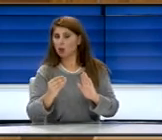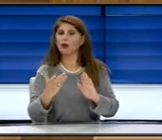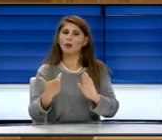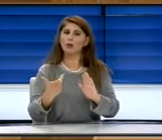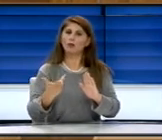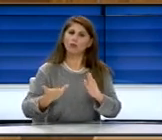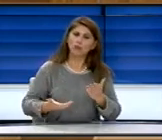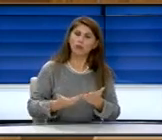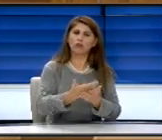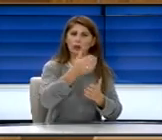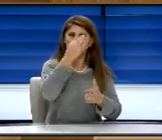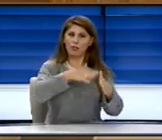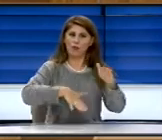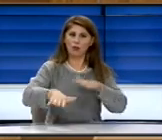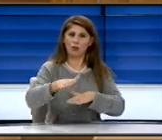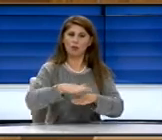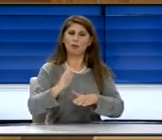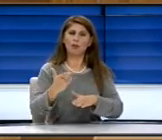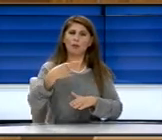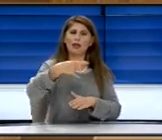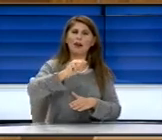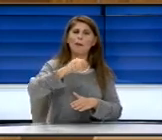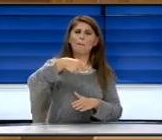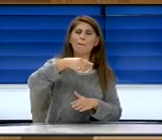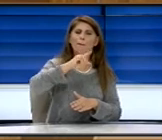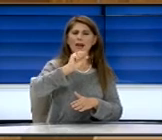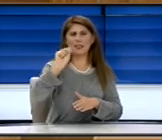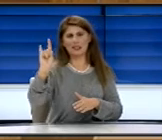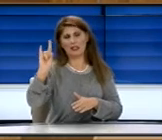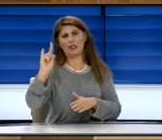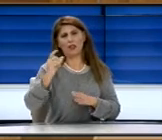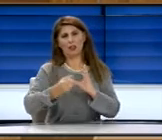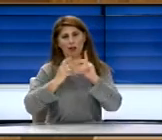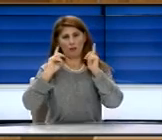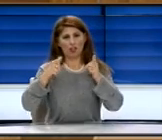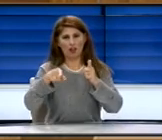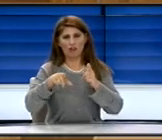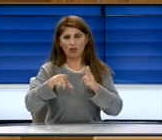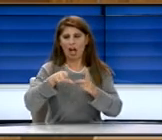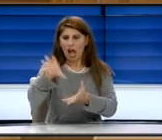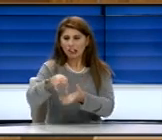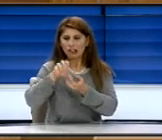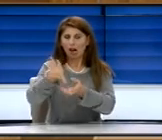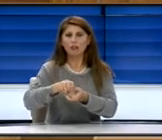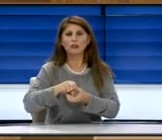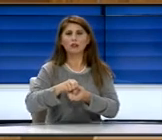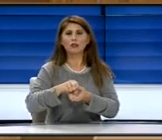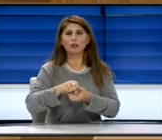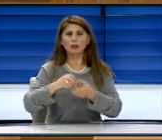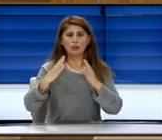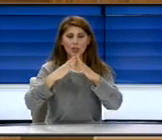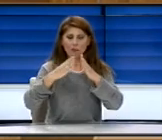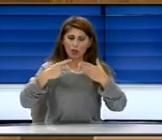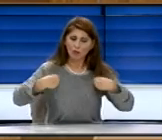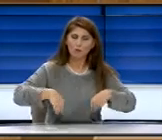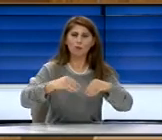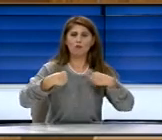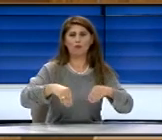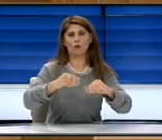στις Βρυξέλλες, πότε με καναπάτσι της Νέας Δημοκρατίας, αυτά τα πακτικά που βγάζουν σπίτια σε